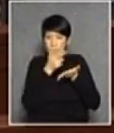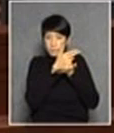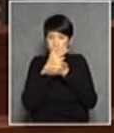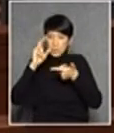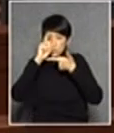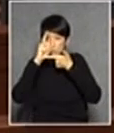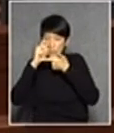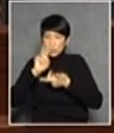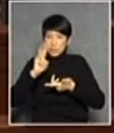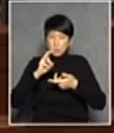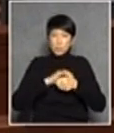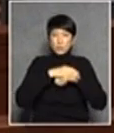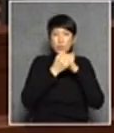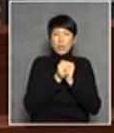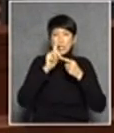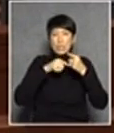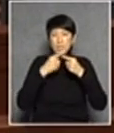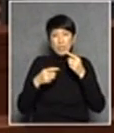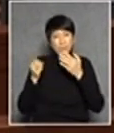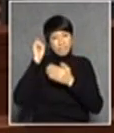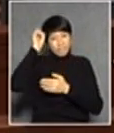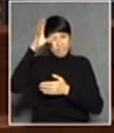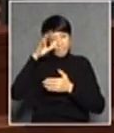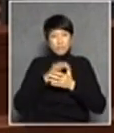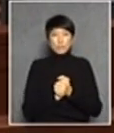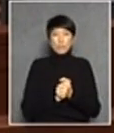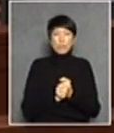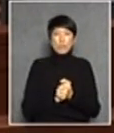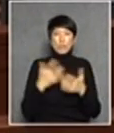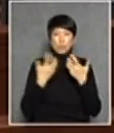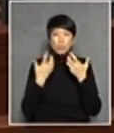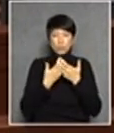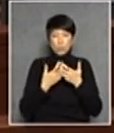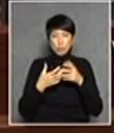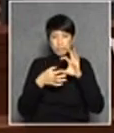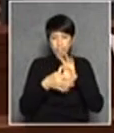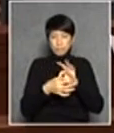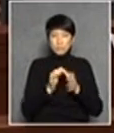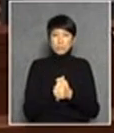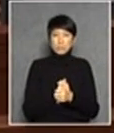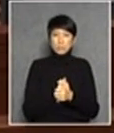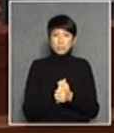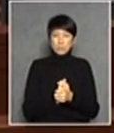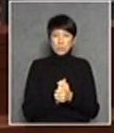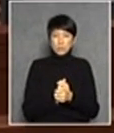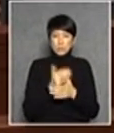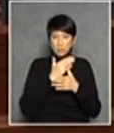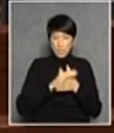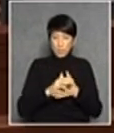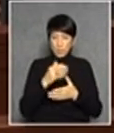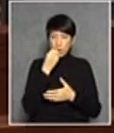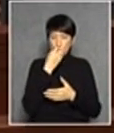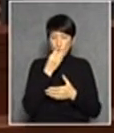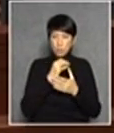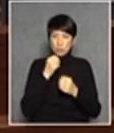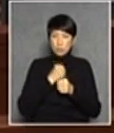學的發明，這個也是離不開數學的根基的。 所以咧，我希望咧，我哋香港係作為一